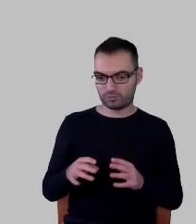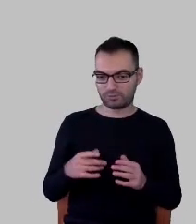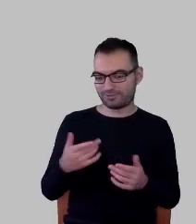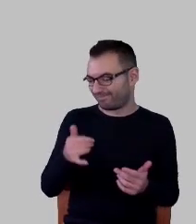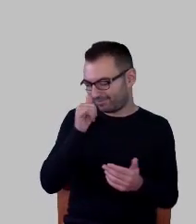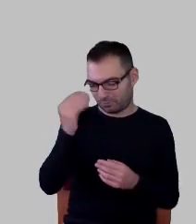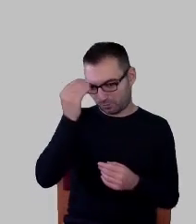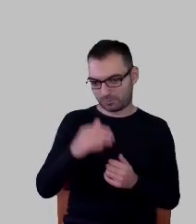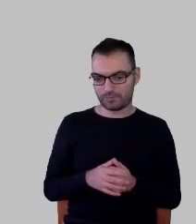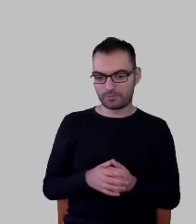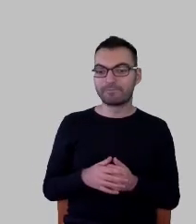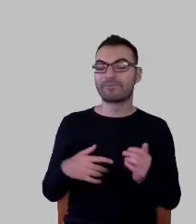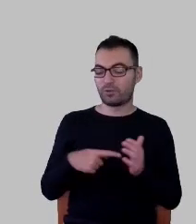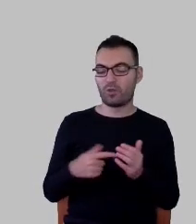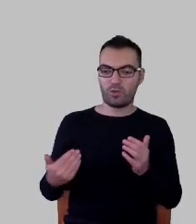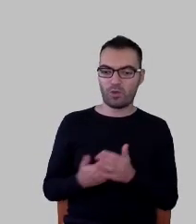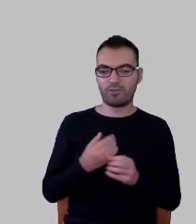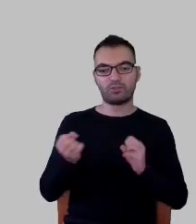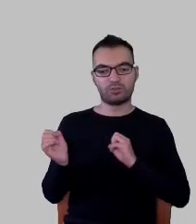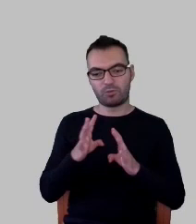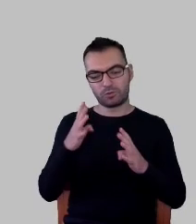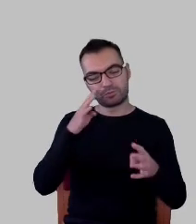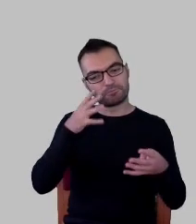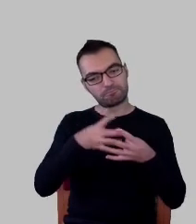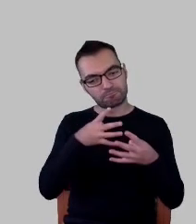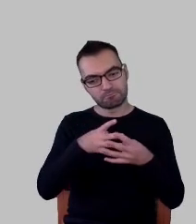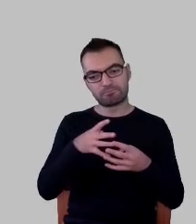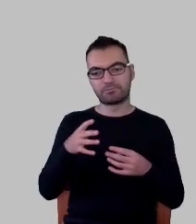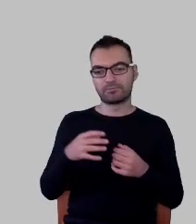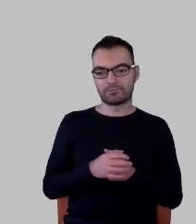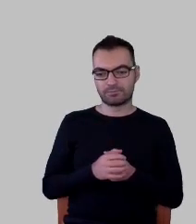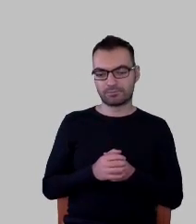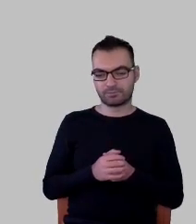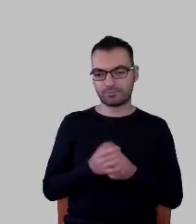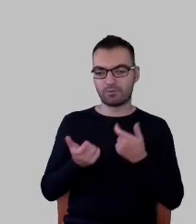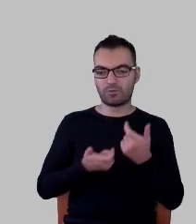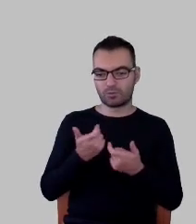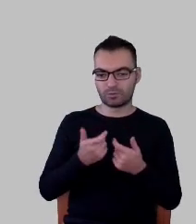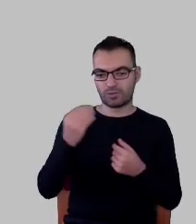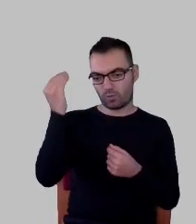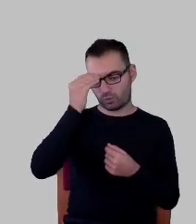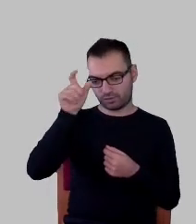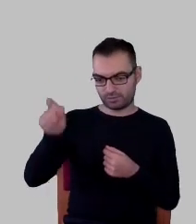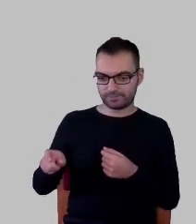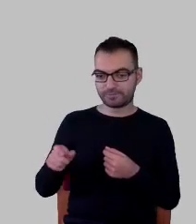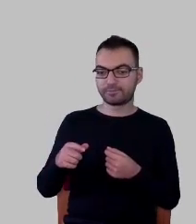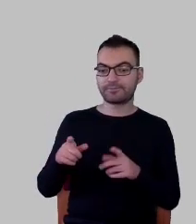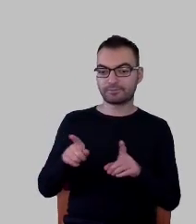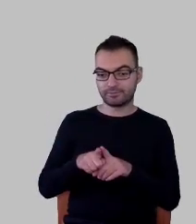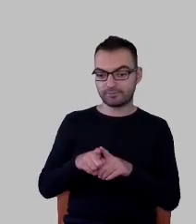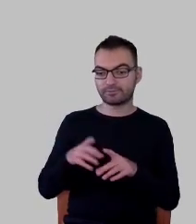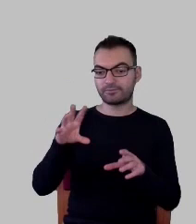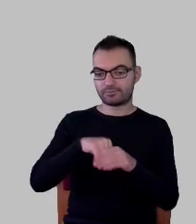To nowe podejście do patrzenia na funkcjonowanie ucznia przejawia się w